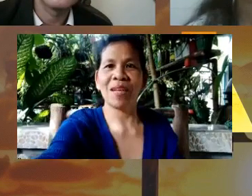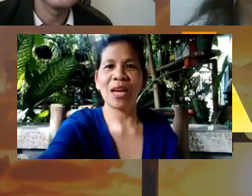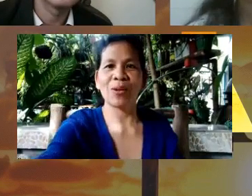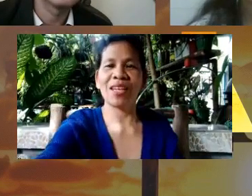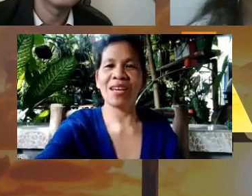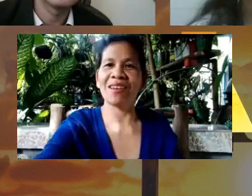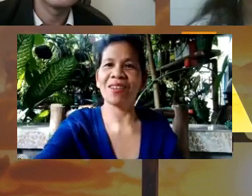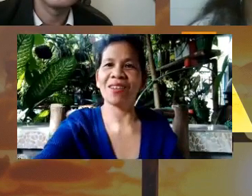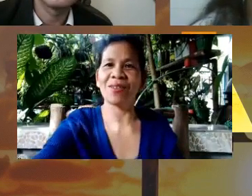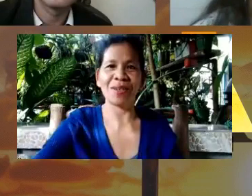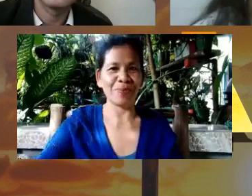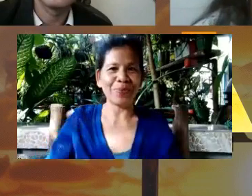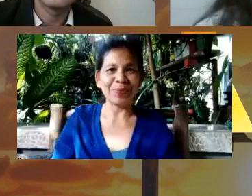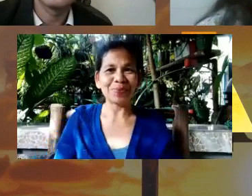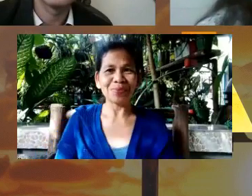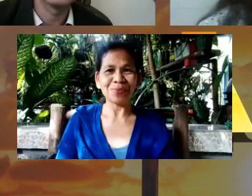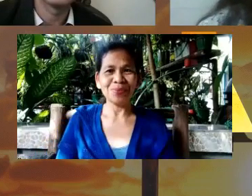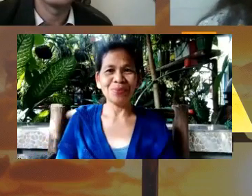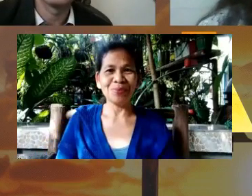Pala ako. Ay,